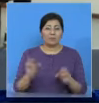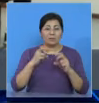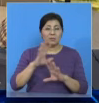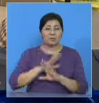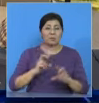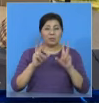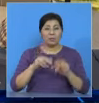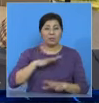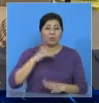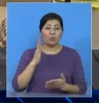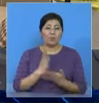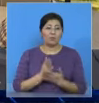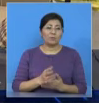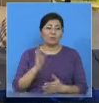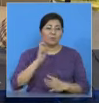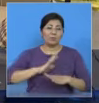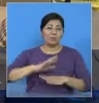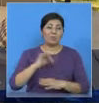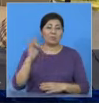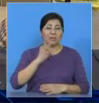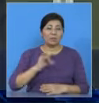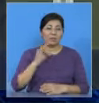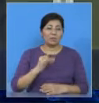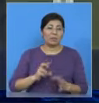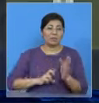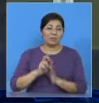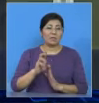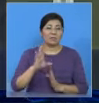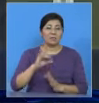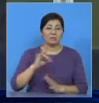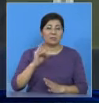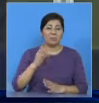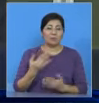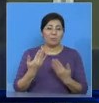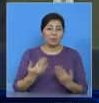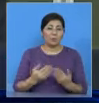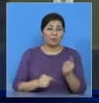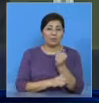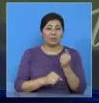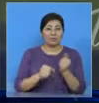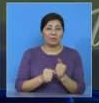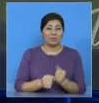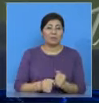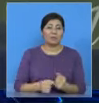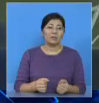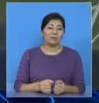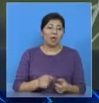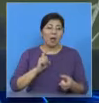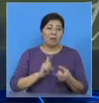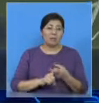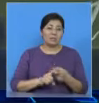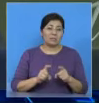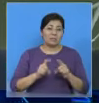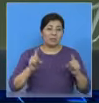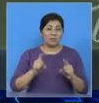көп болатын. Сөйтіп ел тарихын түгендеу ісіне ден қойған Сырым Байдрахманов бүгінде әріптестерімен шығармашылық байланыста, мектептегі сабағынан